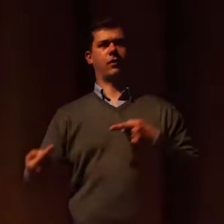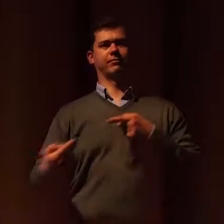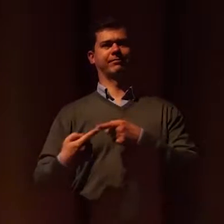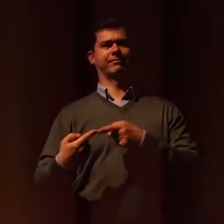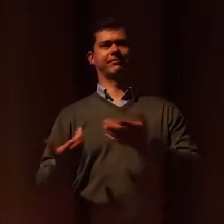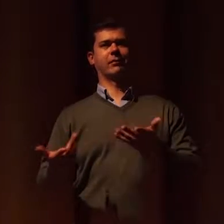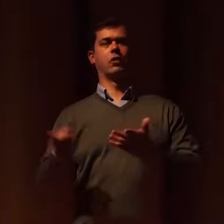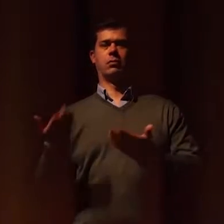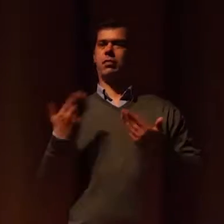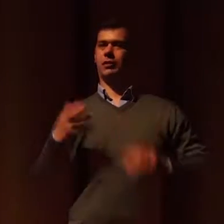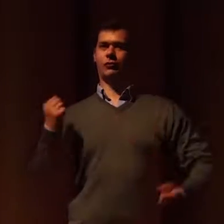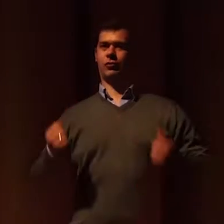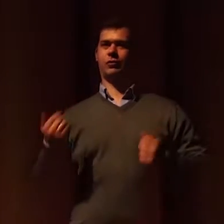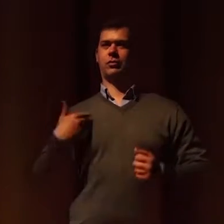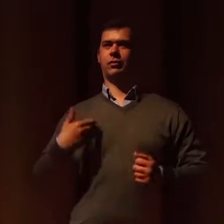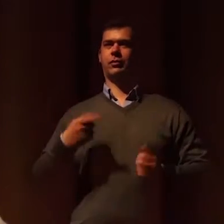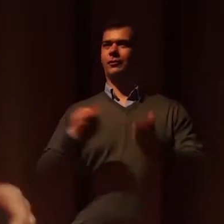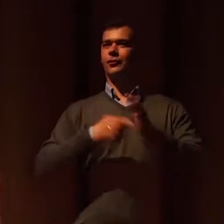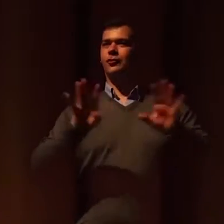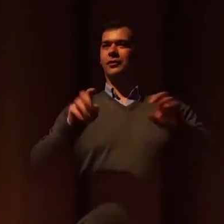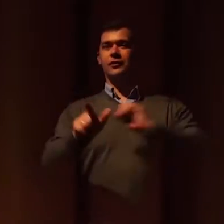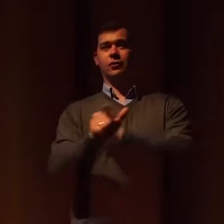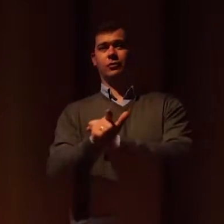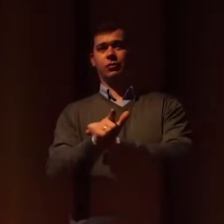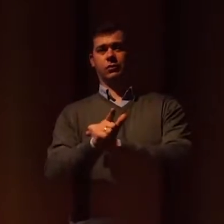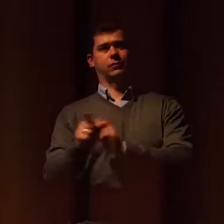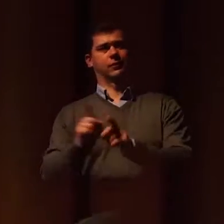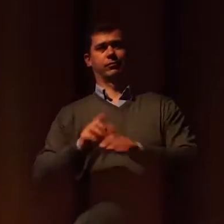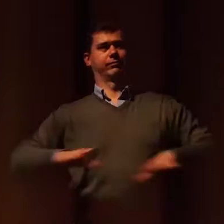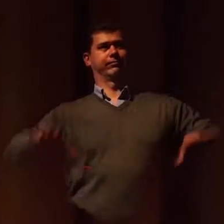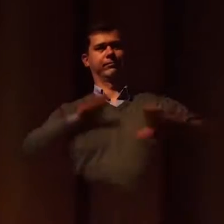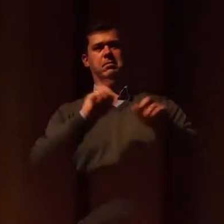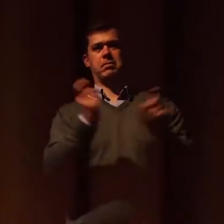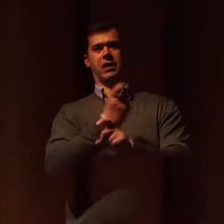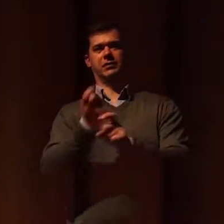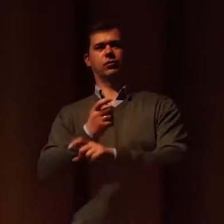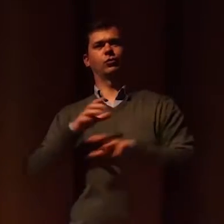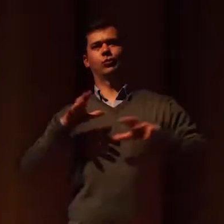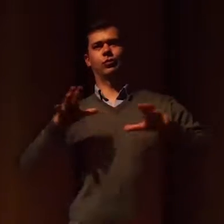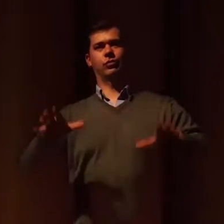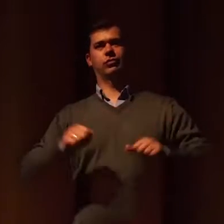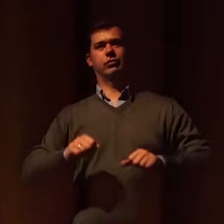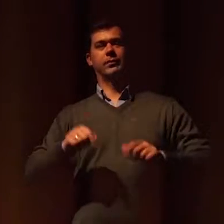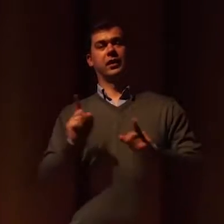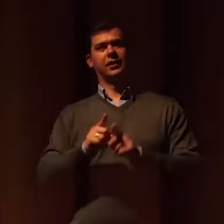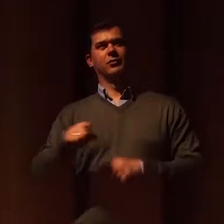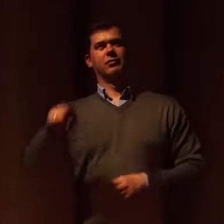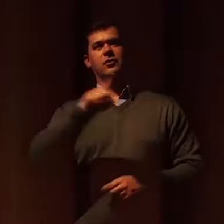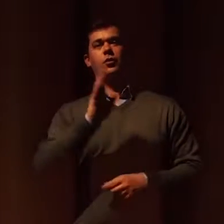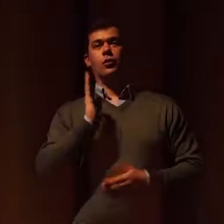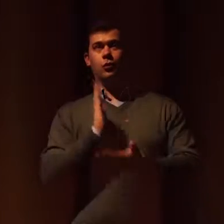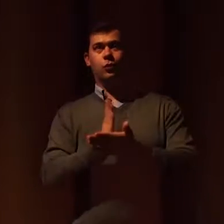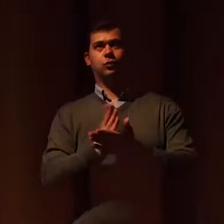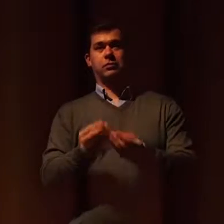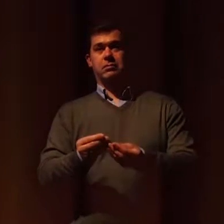niesłychanie trudna lata 70 zresztą są w wielu krajach pod tym względem charakterystyczne Ja dopiero później kiedy już zaczęłam